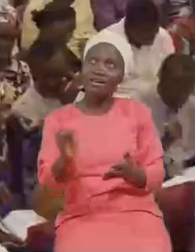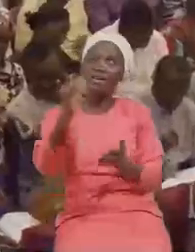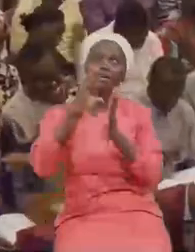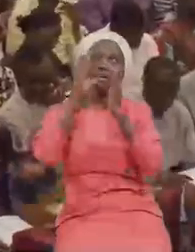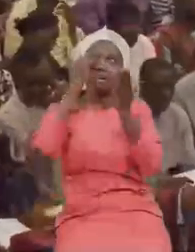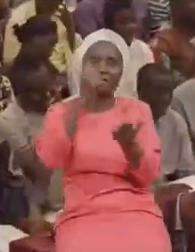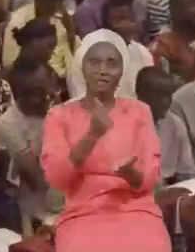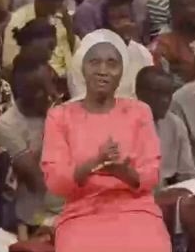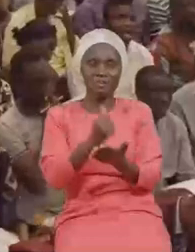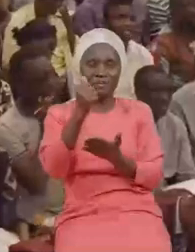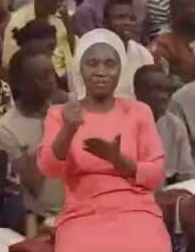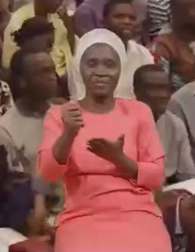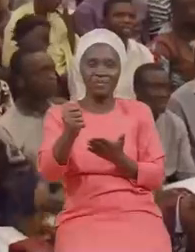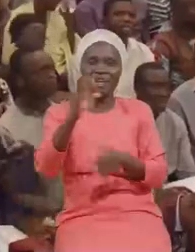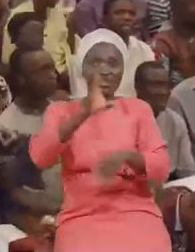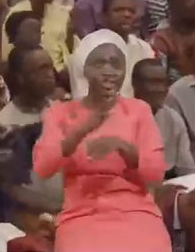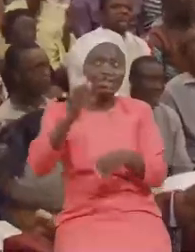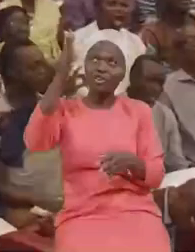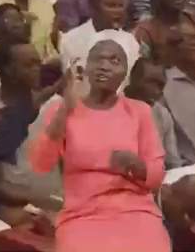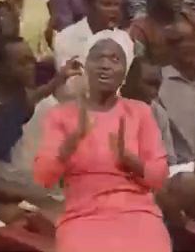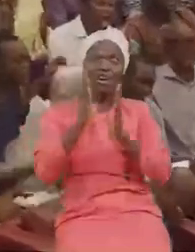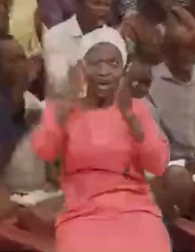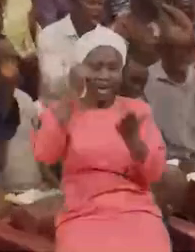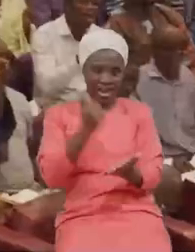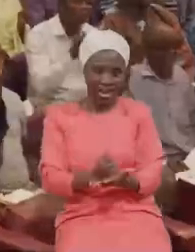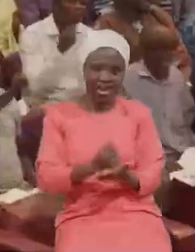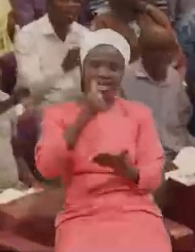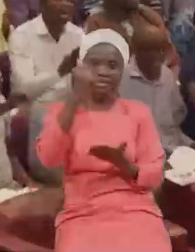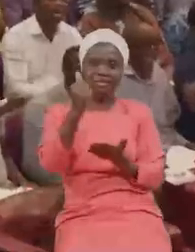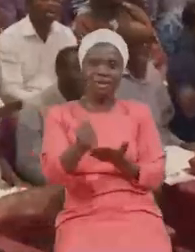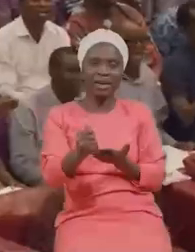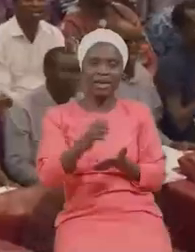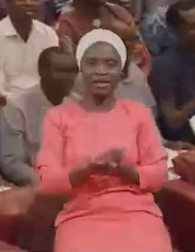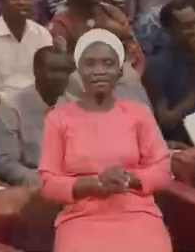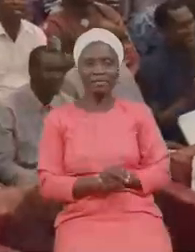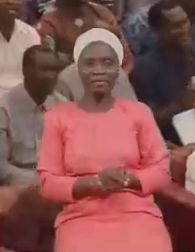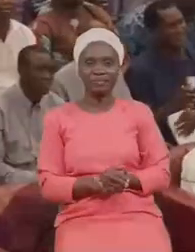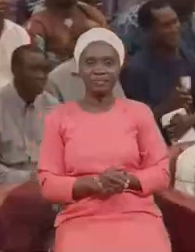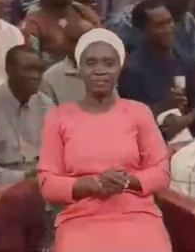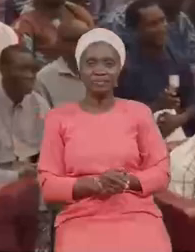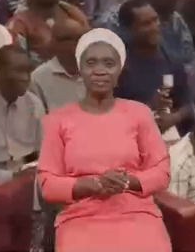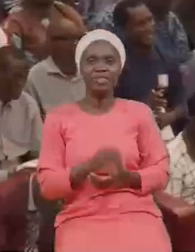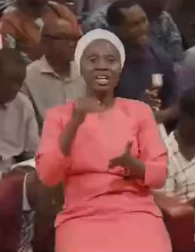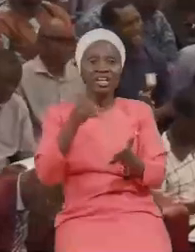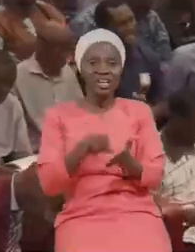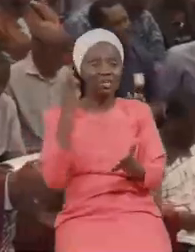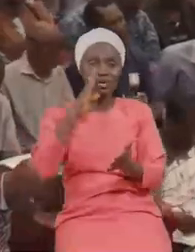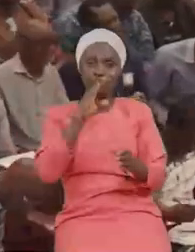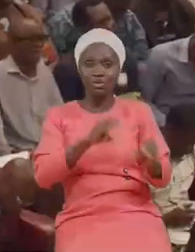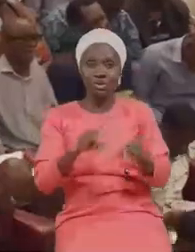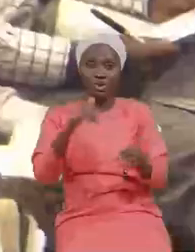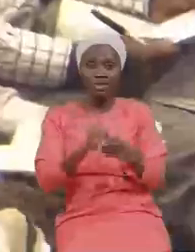et que l’église de Dieu disent amen ce sera compris dans votre